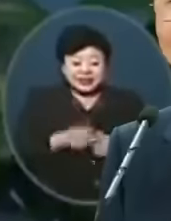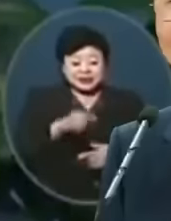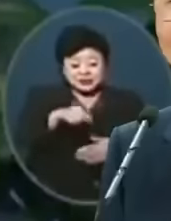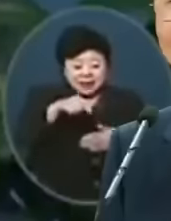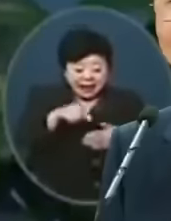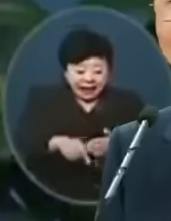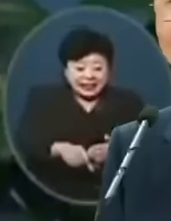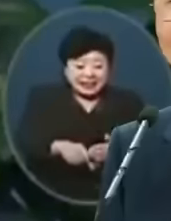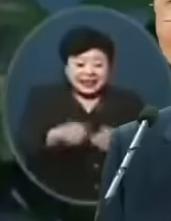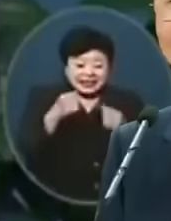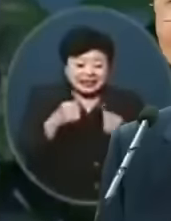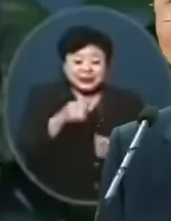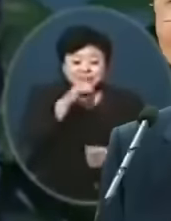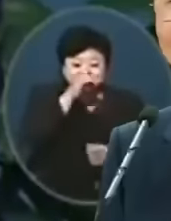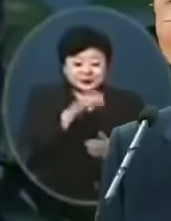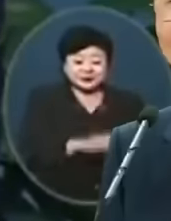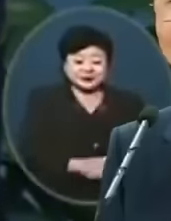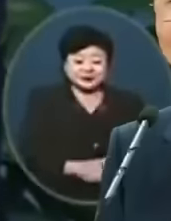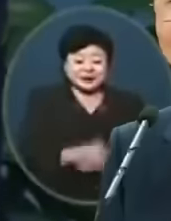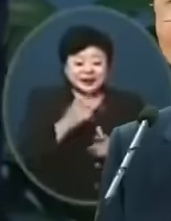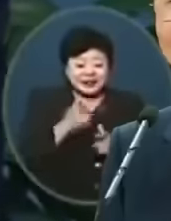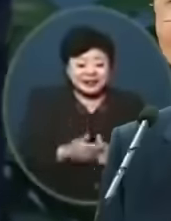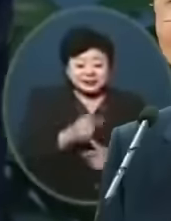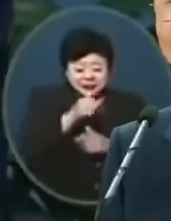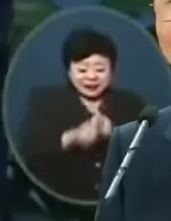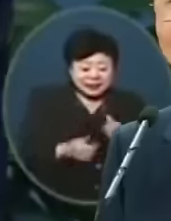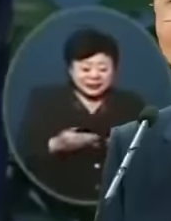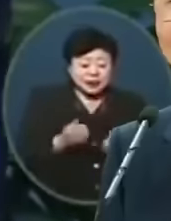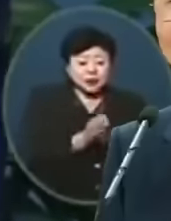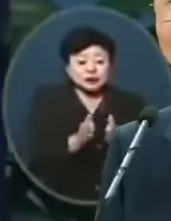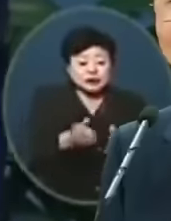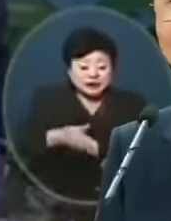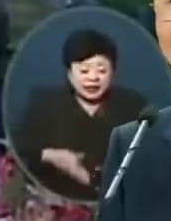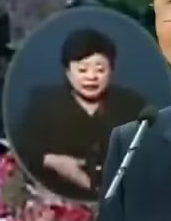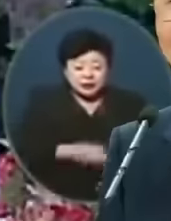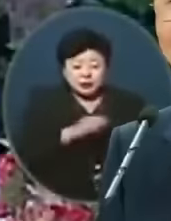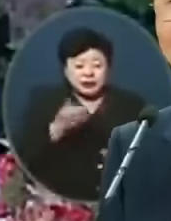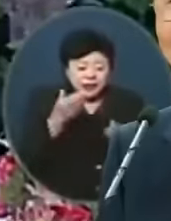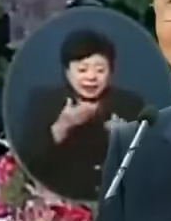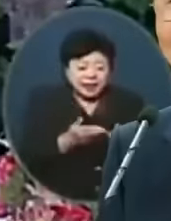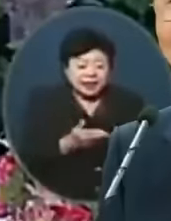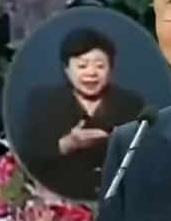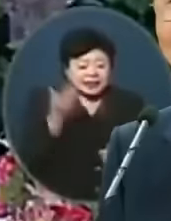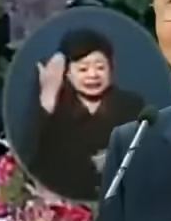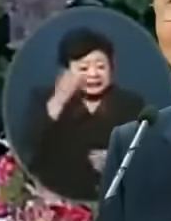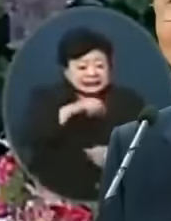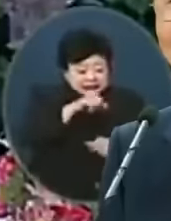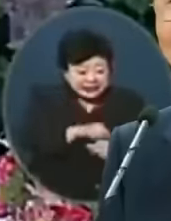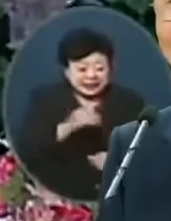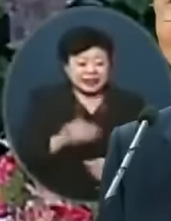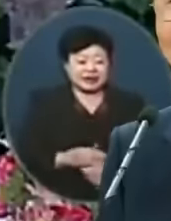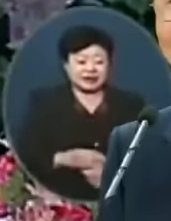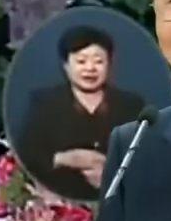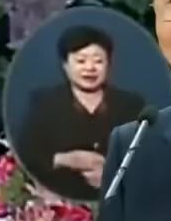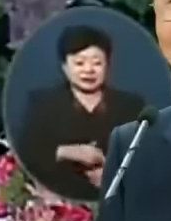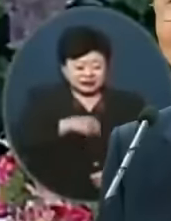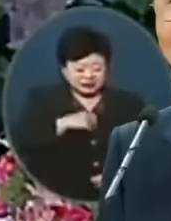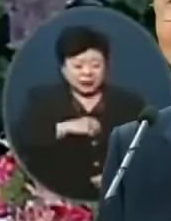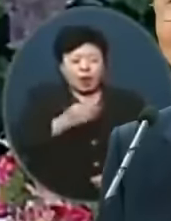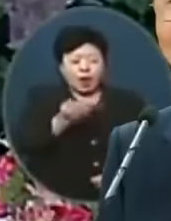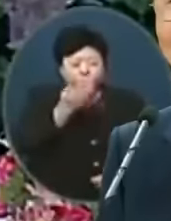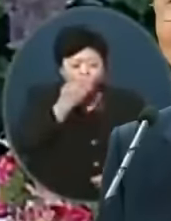안에 주신 것입니다. 예수님은 하나님께로부터 나서 우리에게 지혜가 되시고 의로움이 되시고